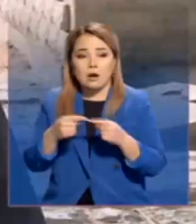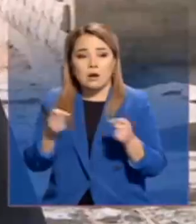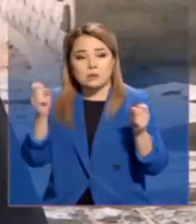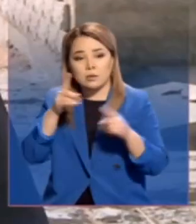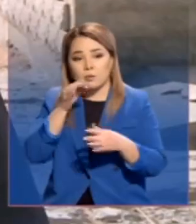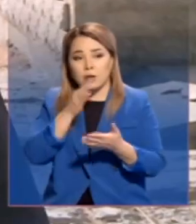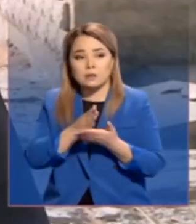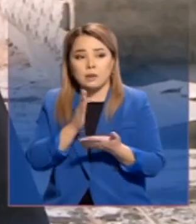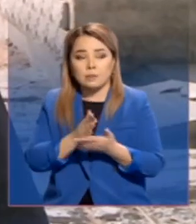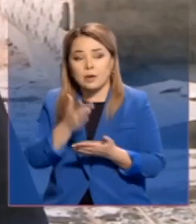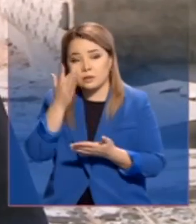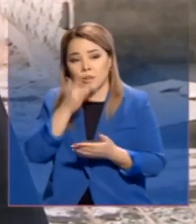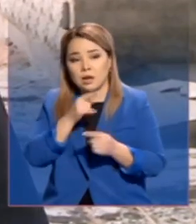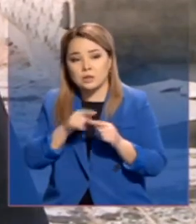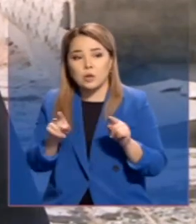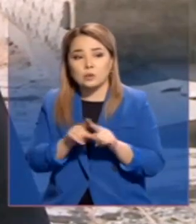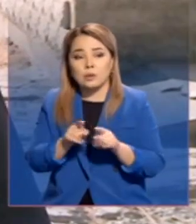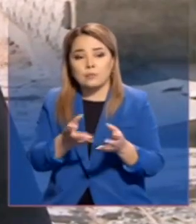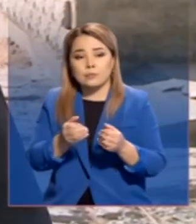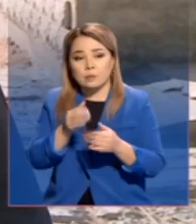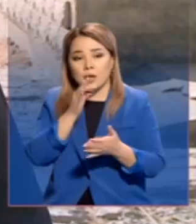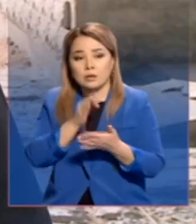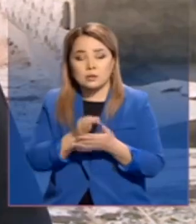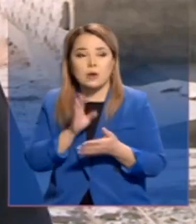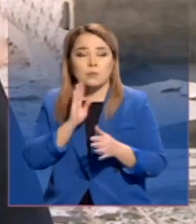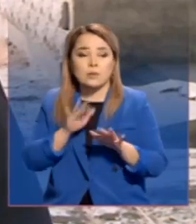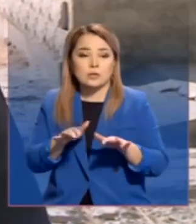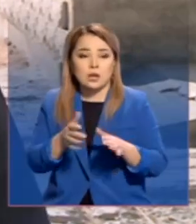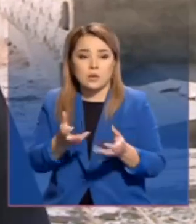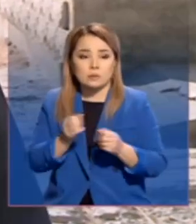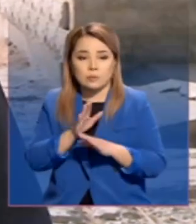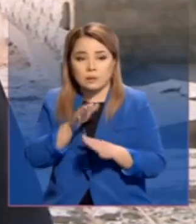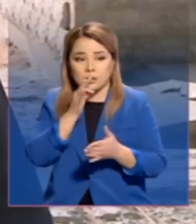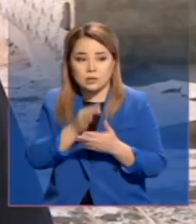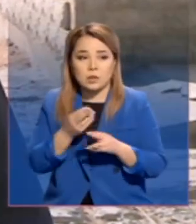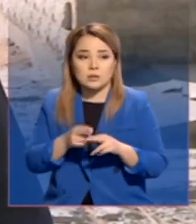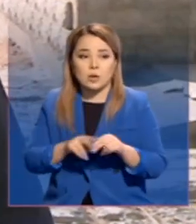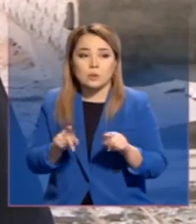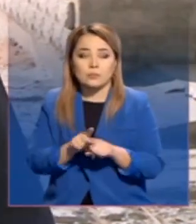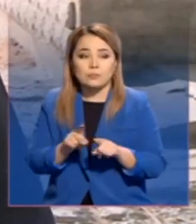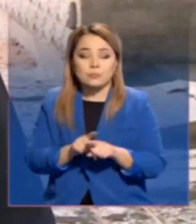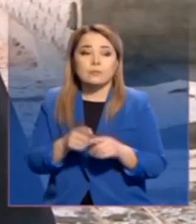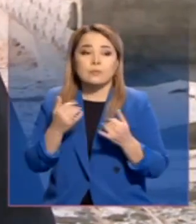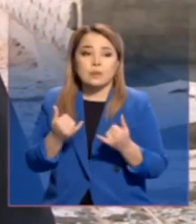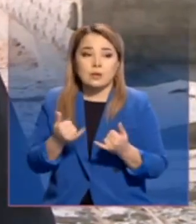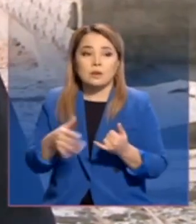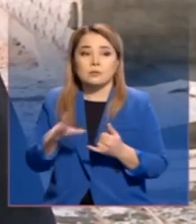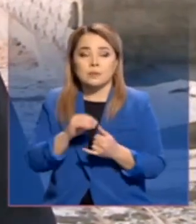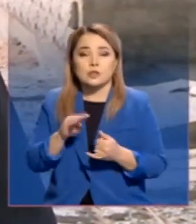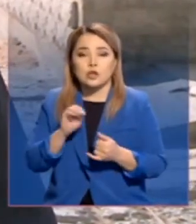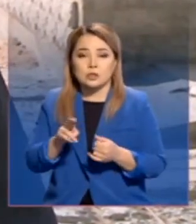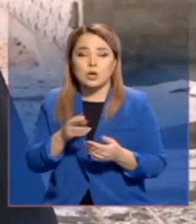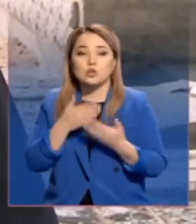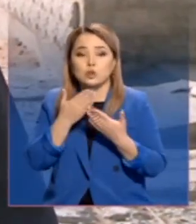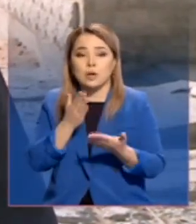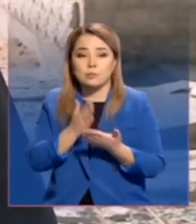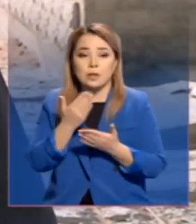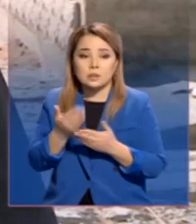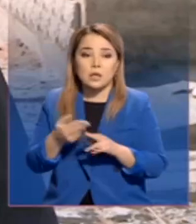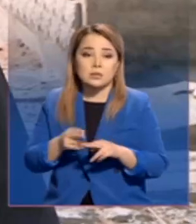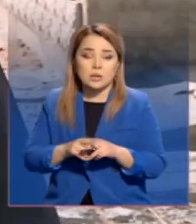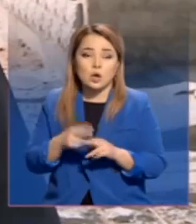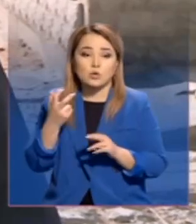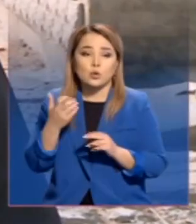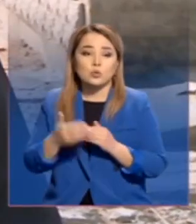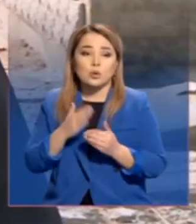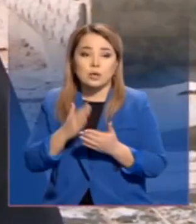алмапты. Мы все лето буквально не получали питьевой воды. Жек кінәні Маекке жабады. Ал Маек суды Жектен сұраңдар деді. Осылайша